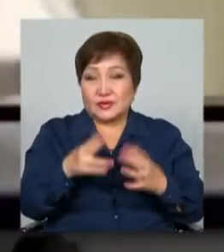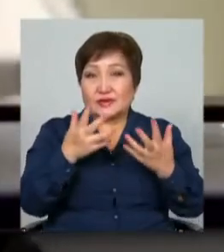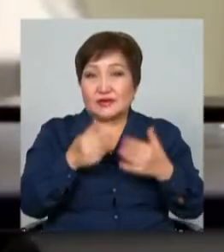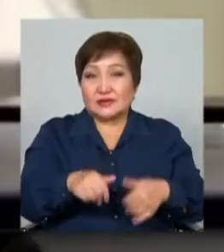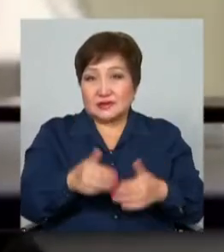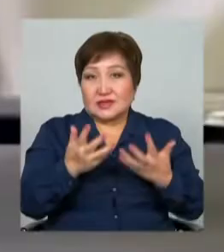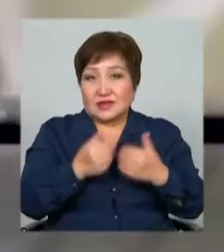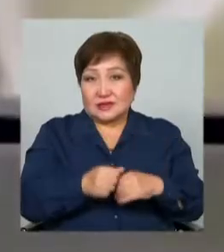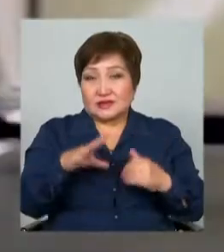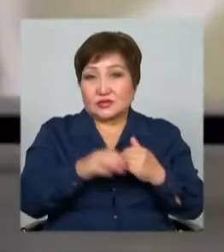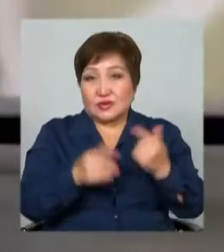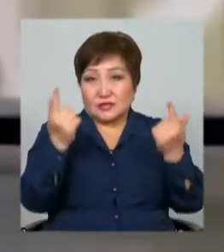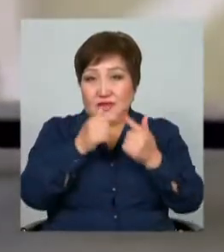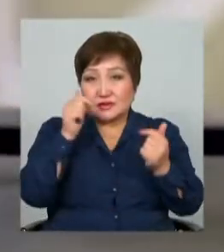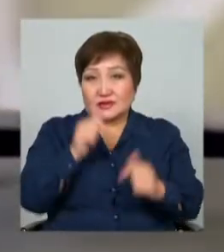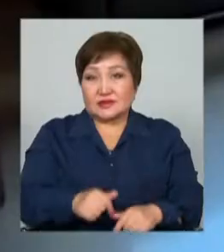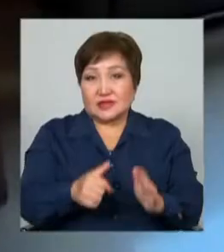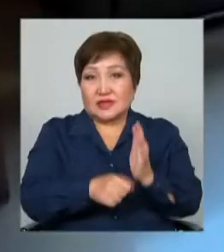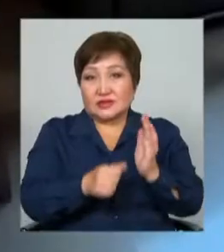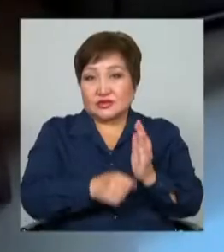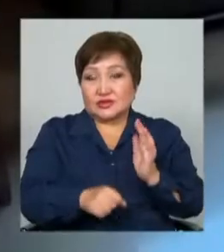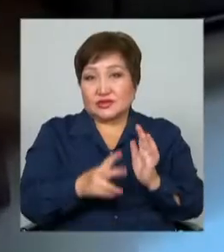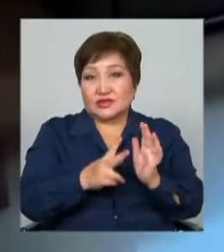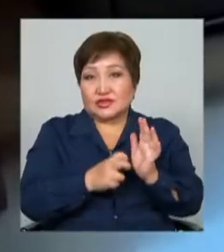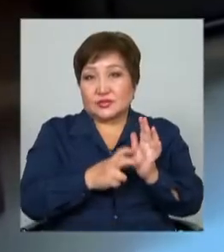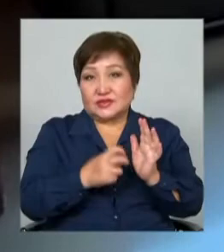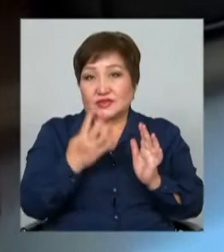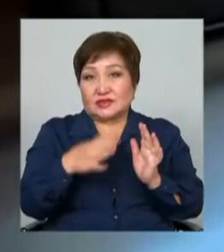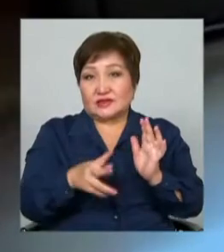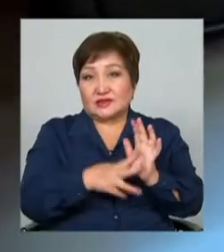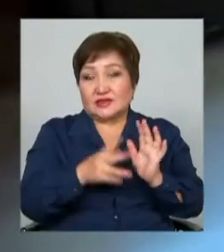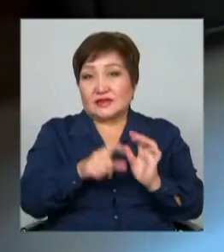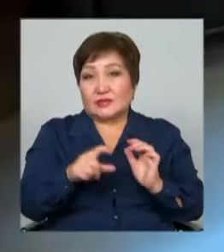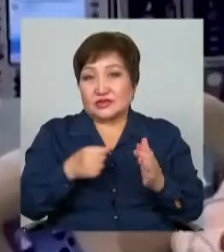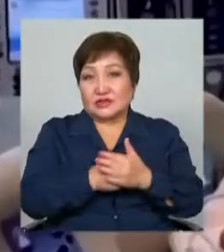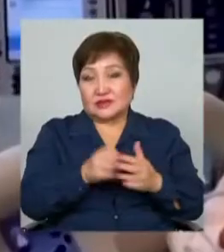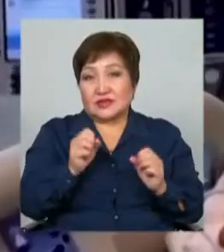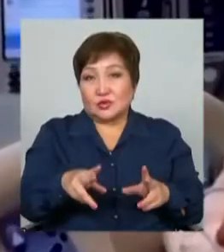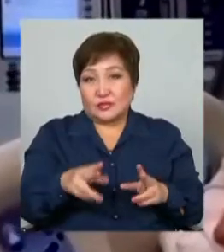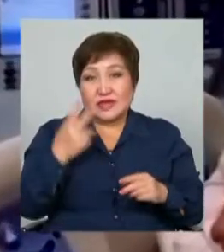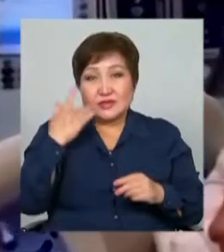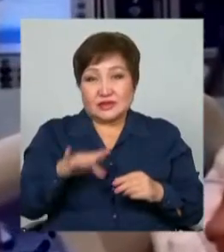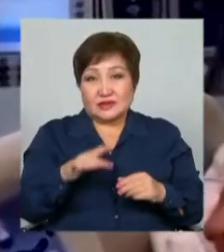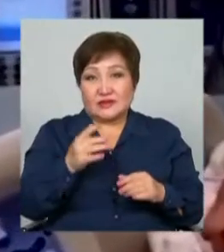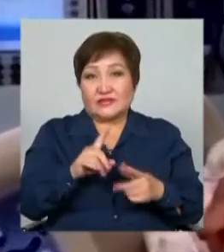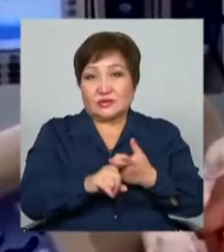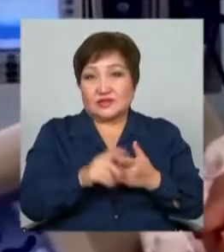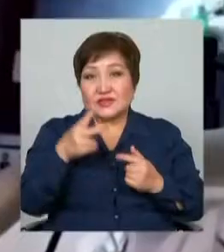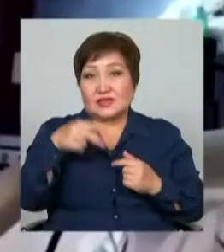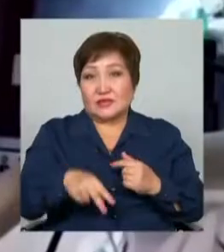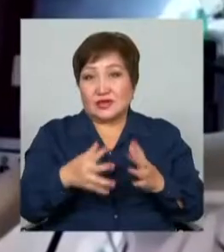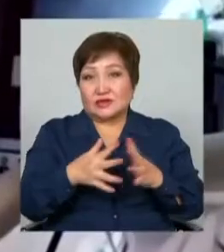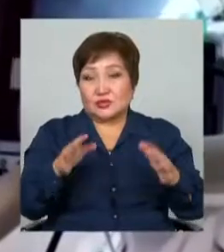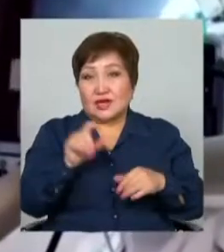сәйкес 675 446 адамға жеткен. Жалпы Америкада қауіпті вирустан күніне орта есеппен 2000-ға жуық адам көз